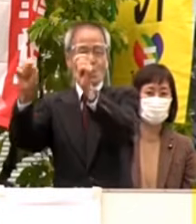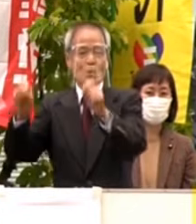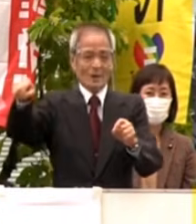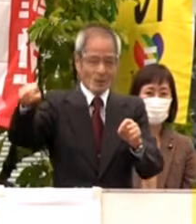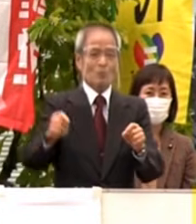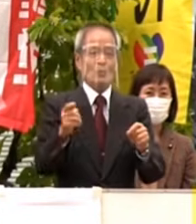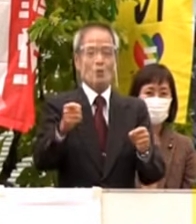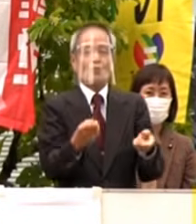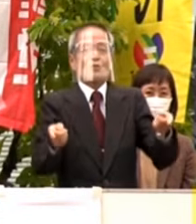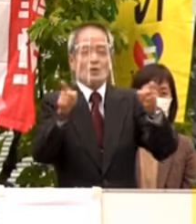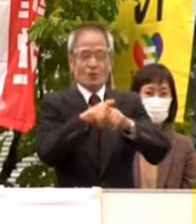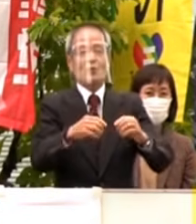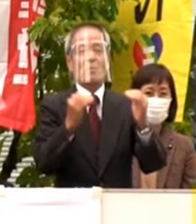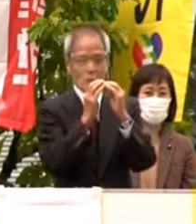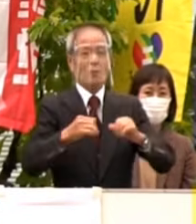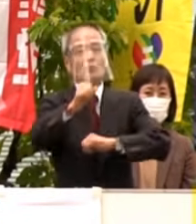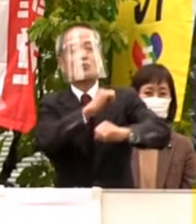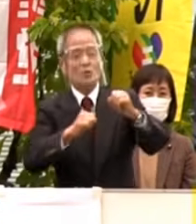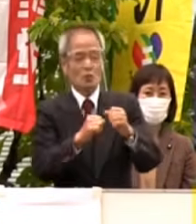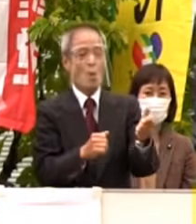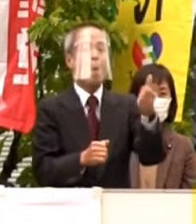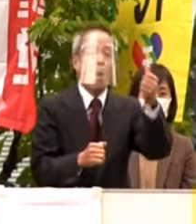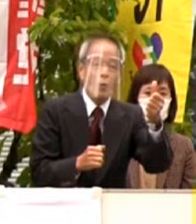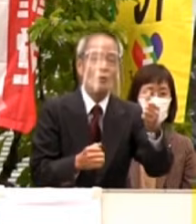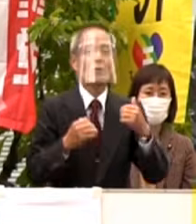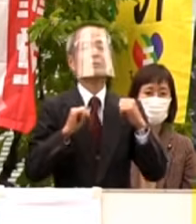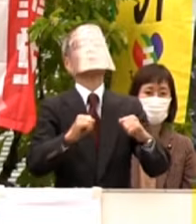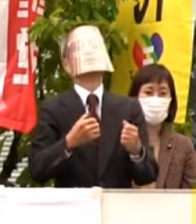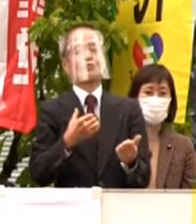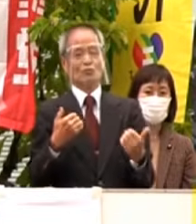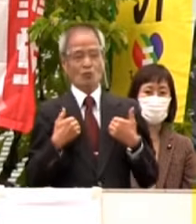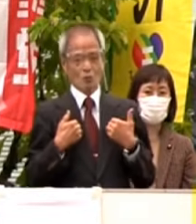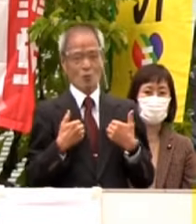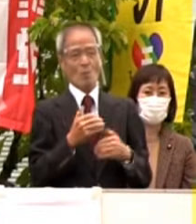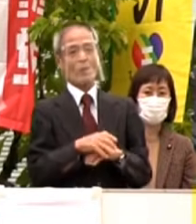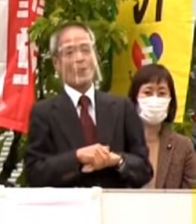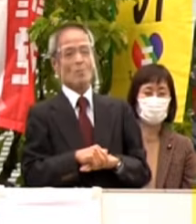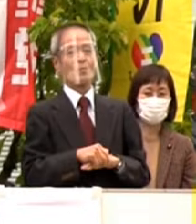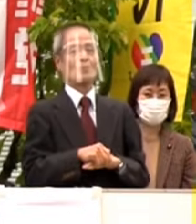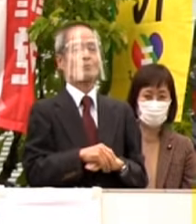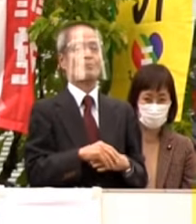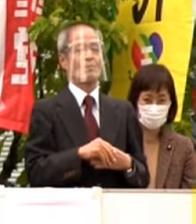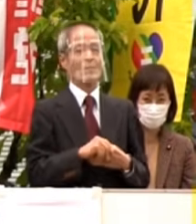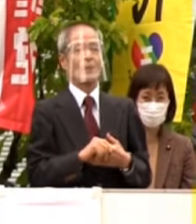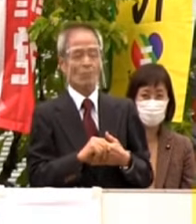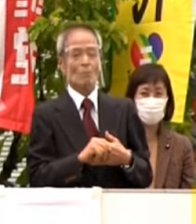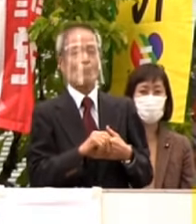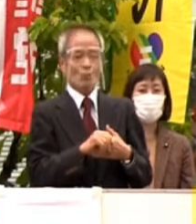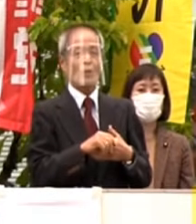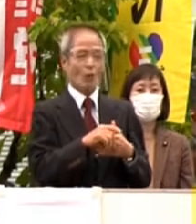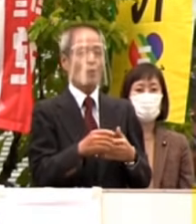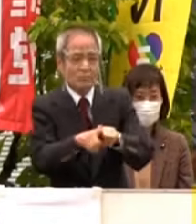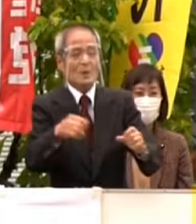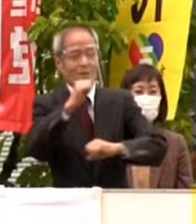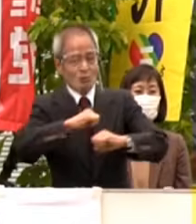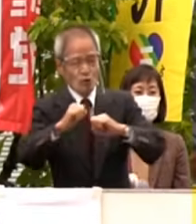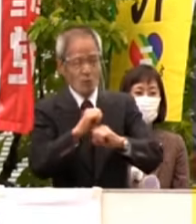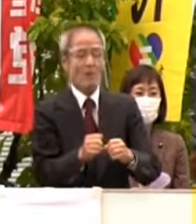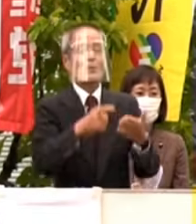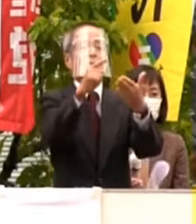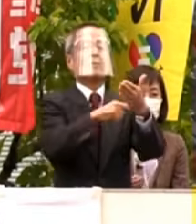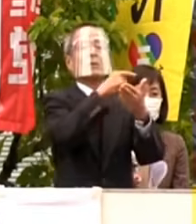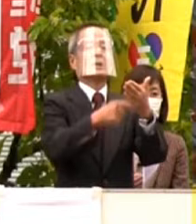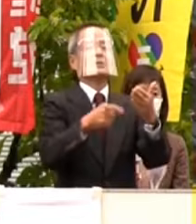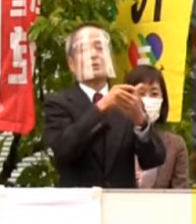り組むようになれば、ジェンダー平等になれば、差別の問題、少数者が差別される問題は解決を大きくすると思います。どうか皆